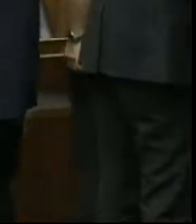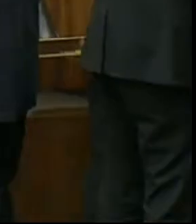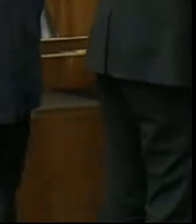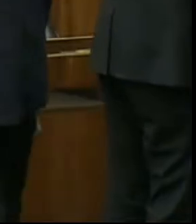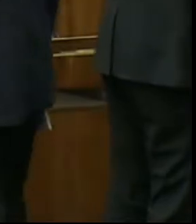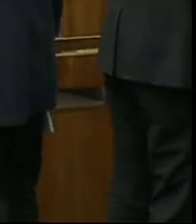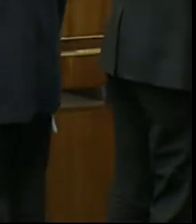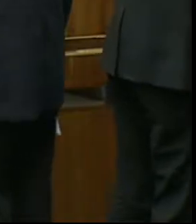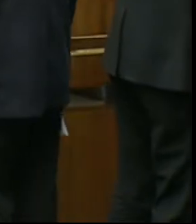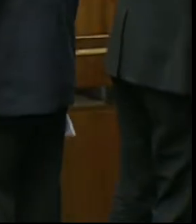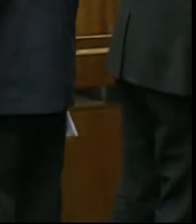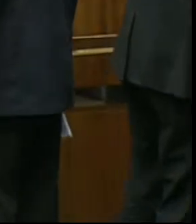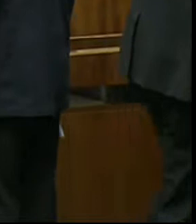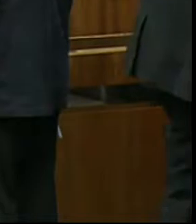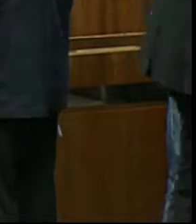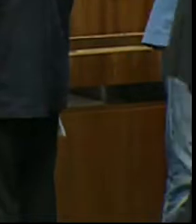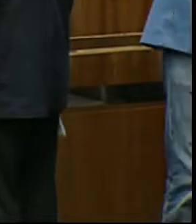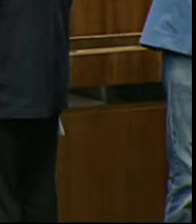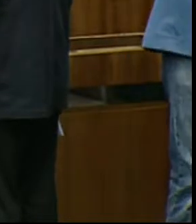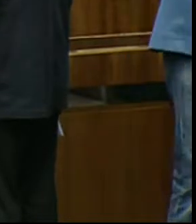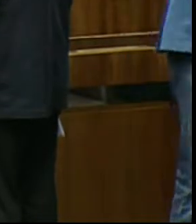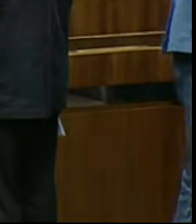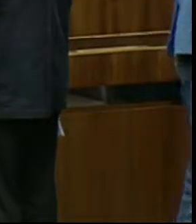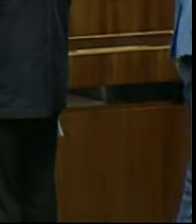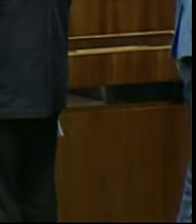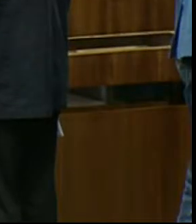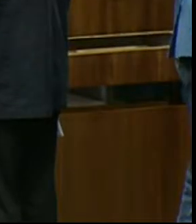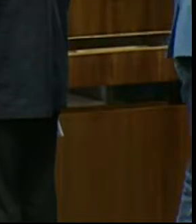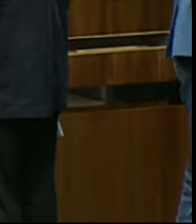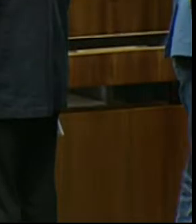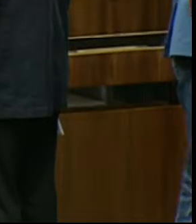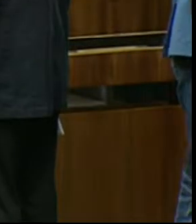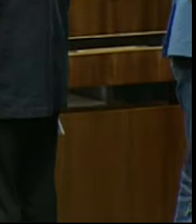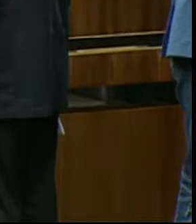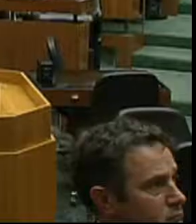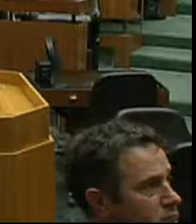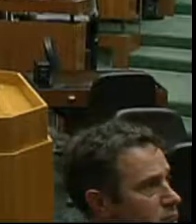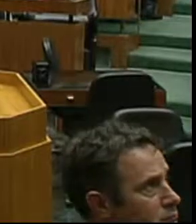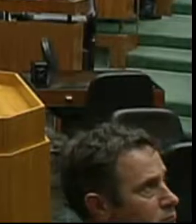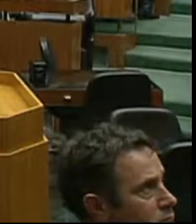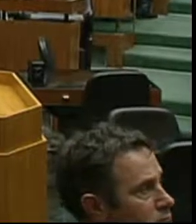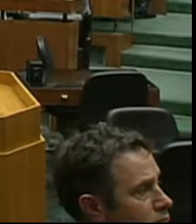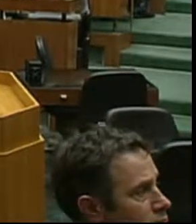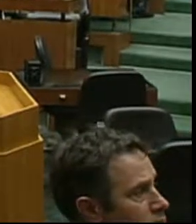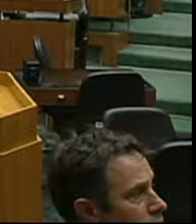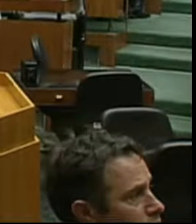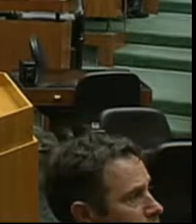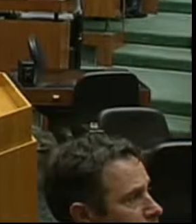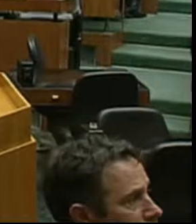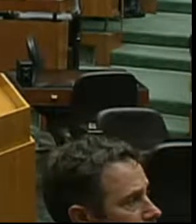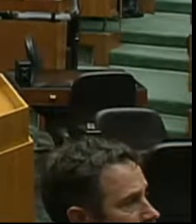FPÖ mit den Stimmen der Regierungsmehrheit. Wie gesagt, ich möchte dem Ergebnis nicht vorgreifen, aber es sieht doch so aus,